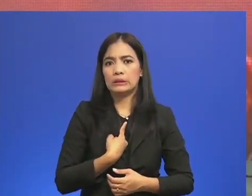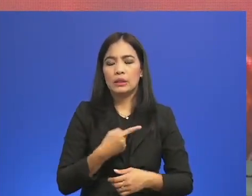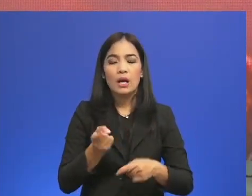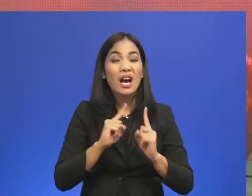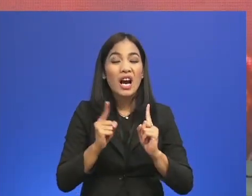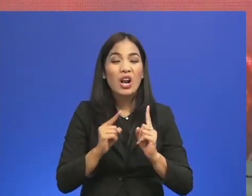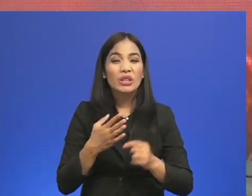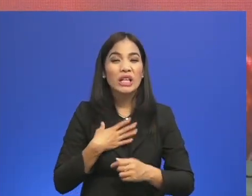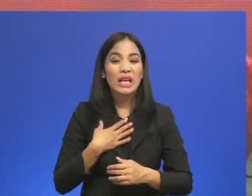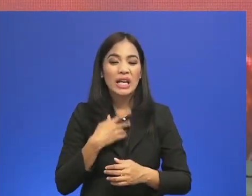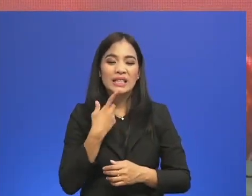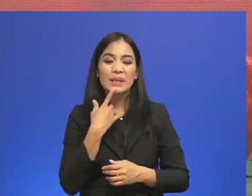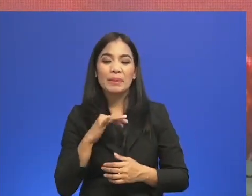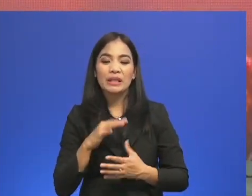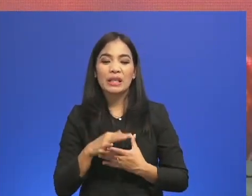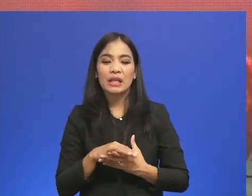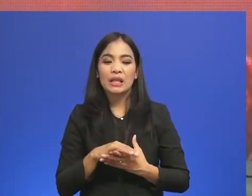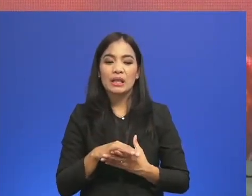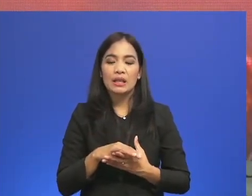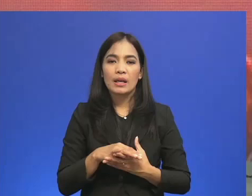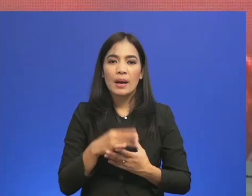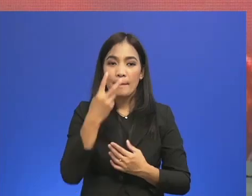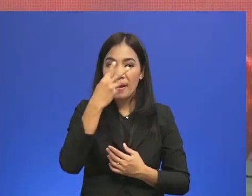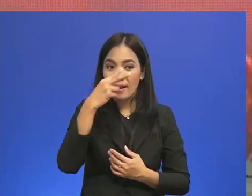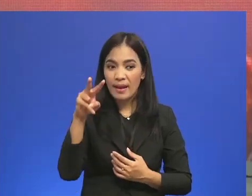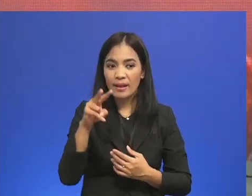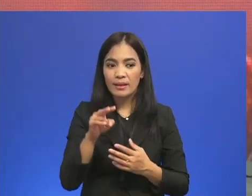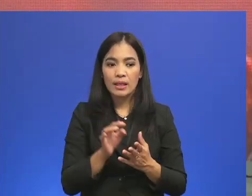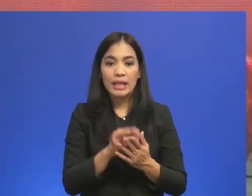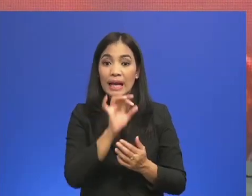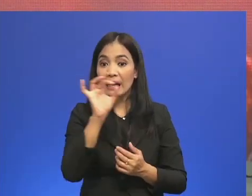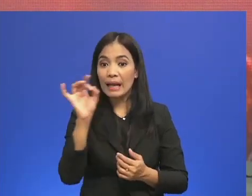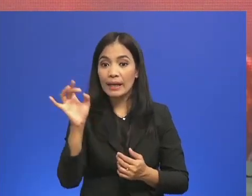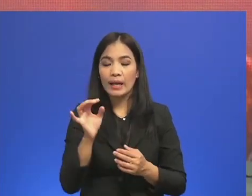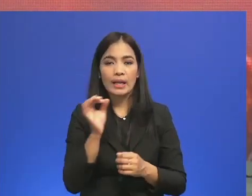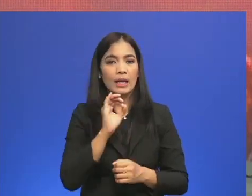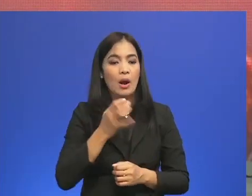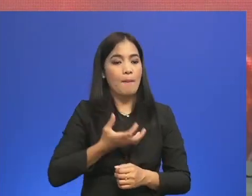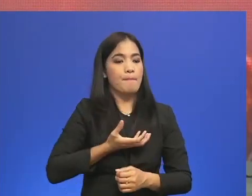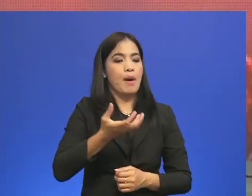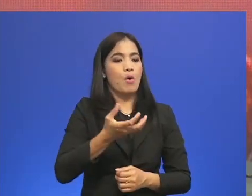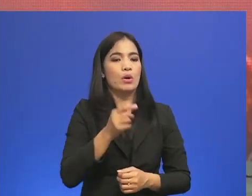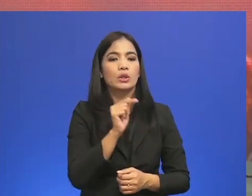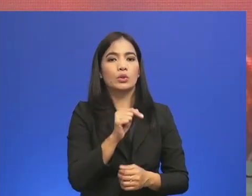kalau saya tertarik kepada yang lain dan tidak berambisi untuk itu.